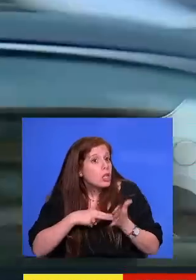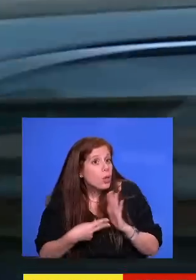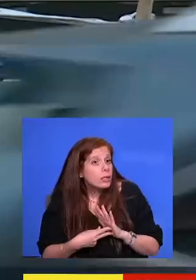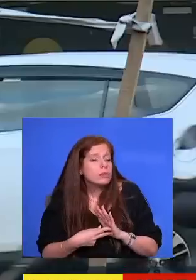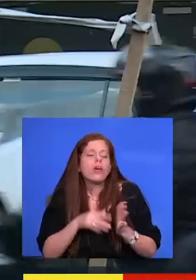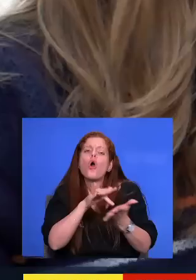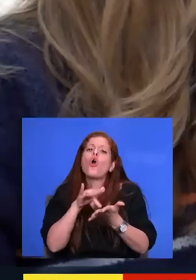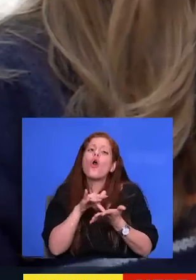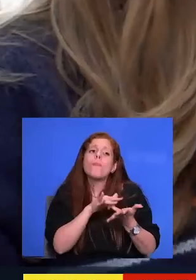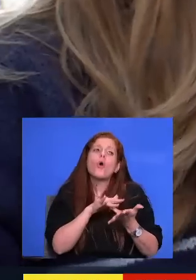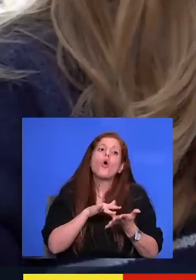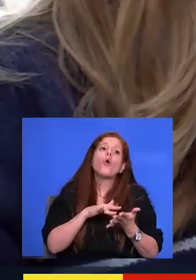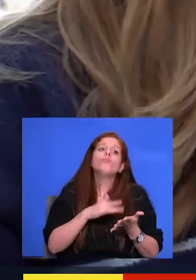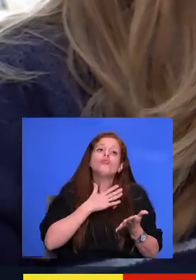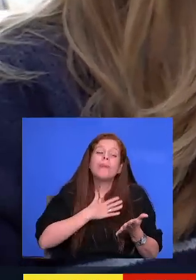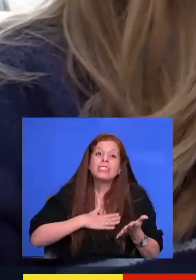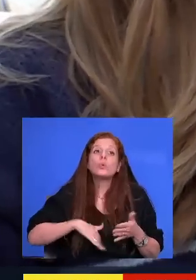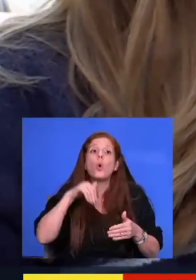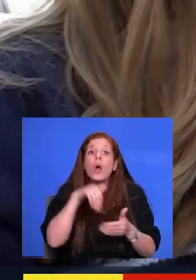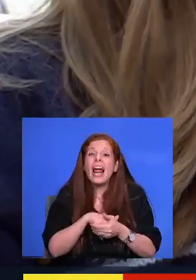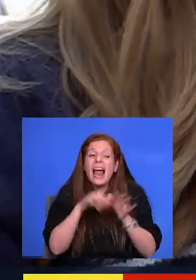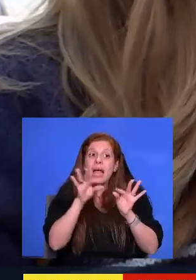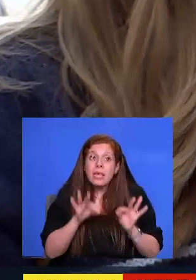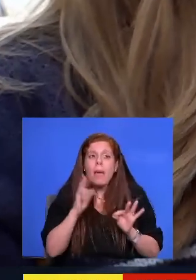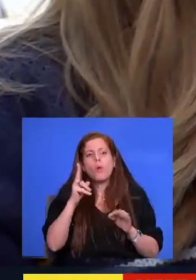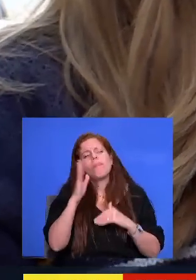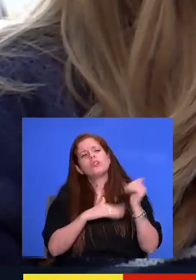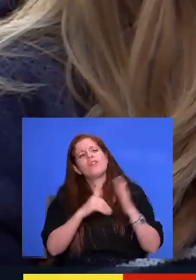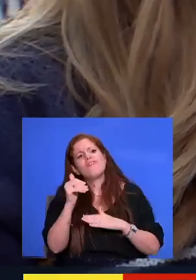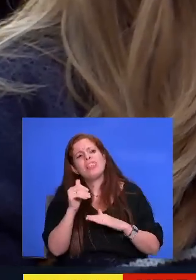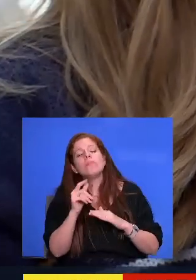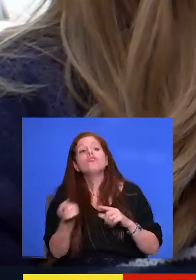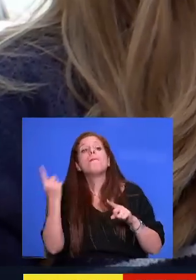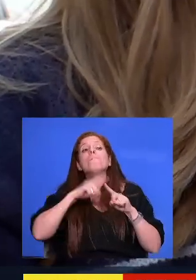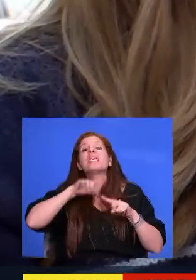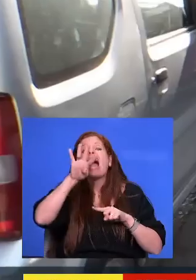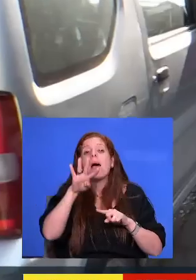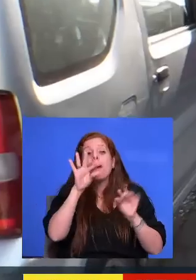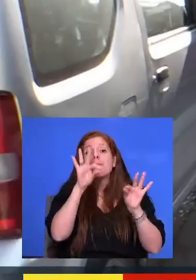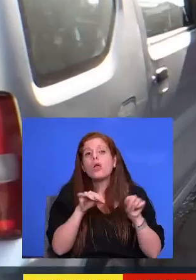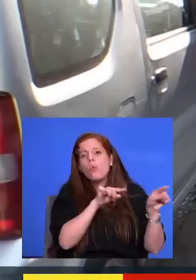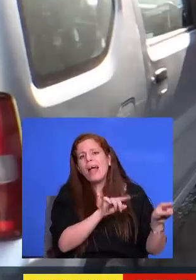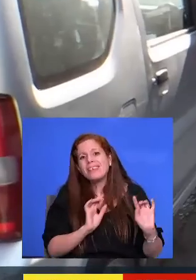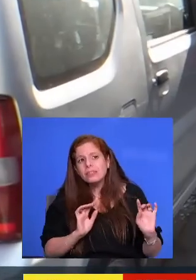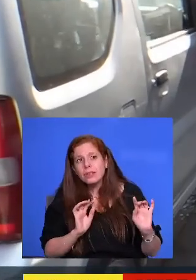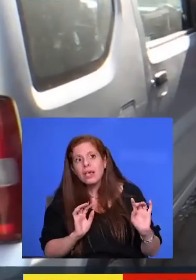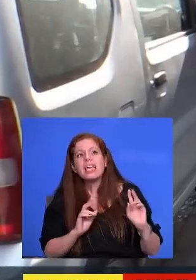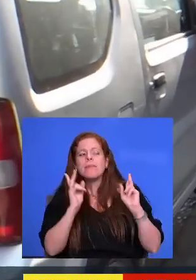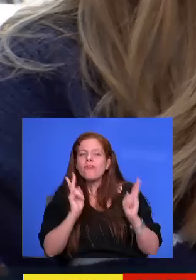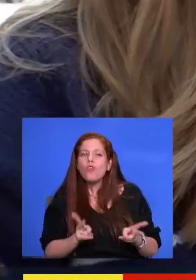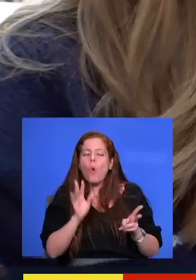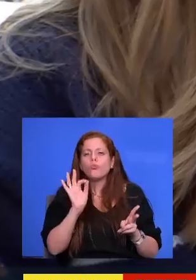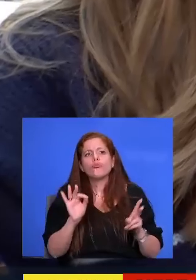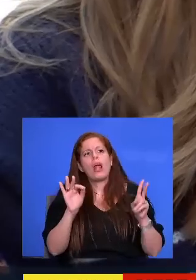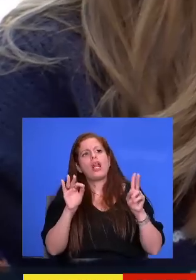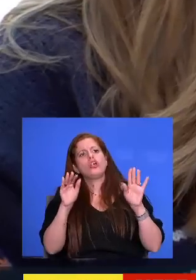שהם רק ירצו, עולה לחניה ציבורית, הם יכולים לעשות בעצם מבנים שגדולים פי ארבע מהדוכן שאנחנו רואים פה, עם אפשרות של שילוט,